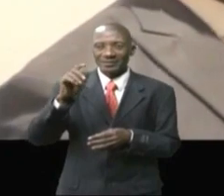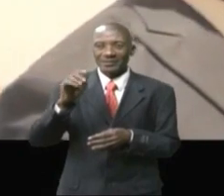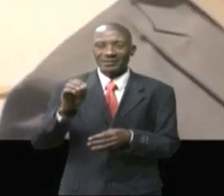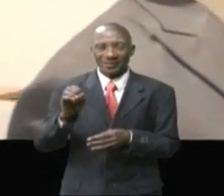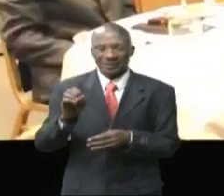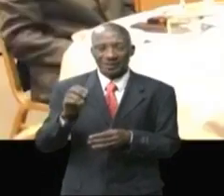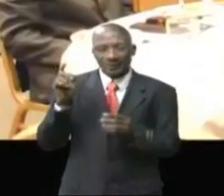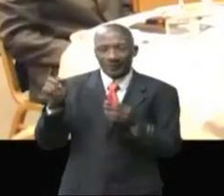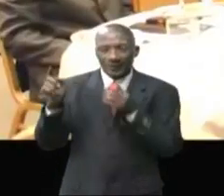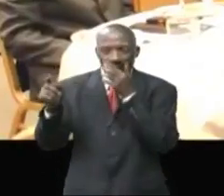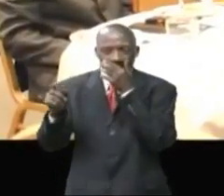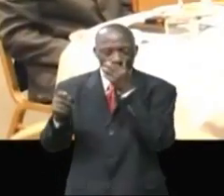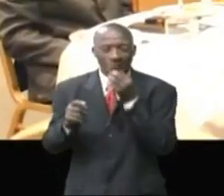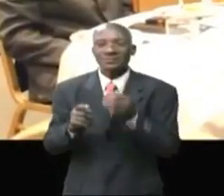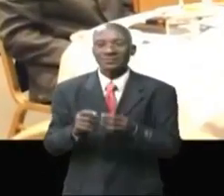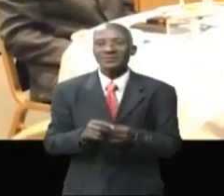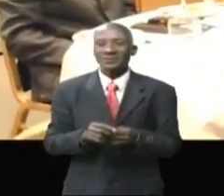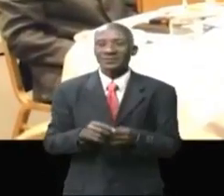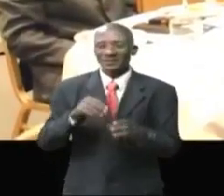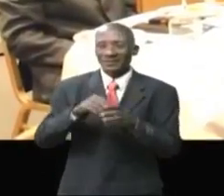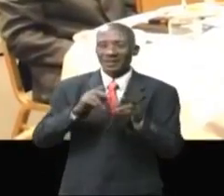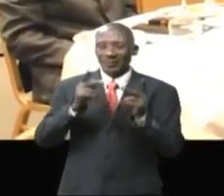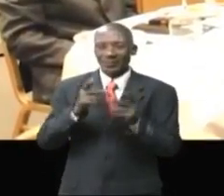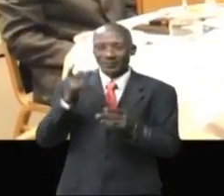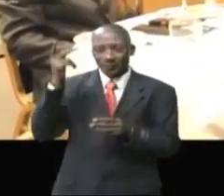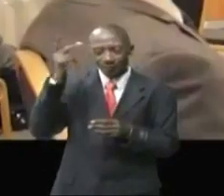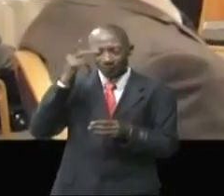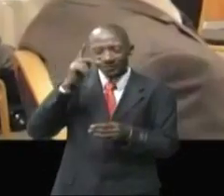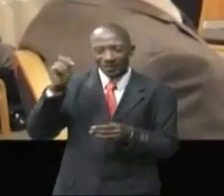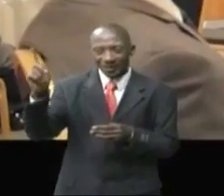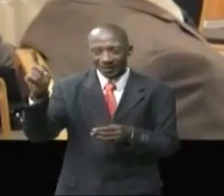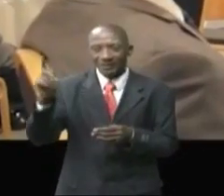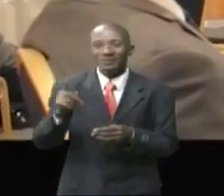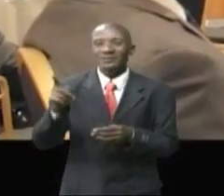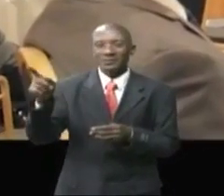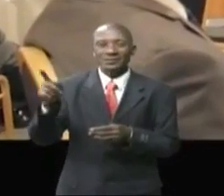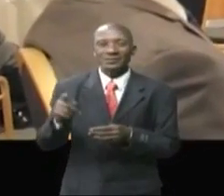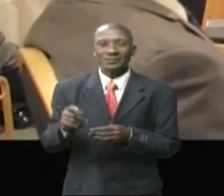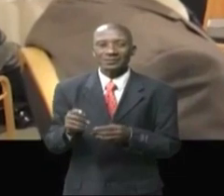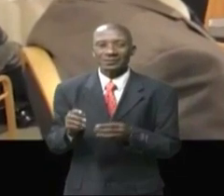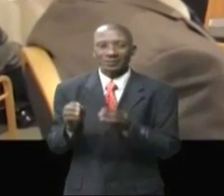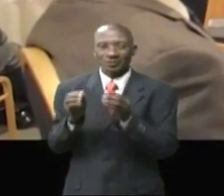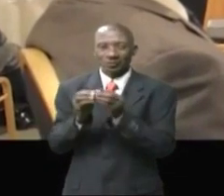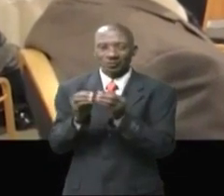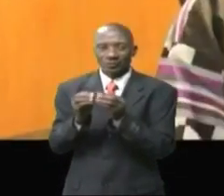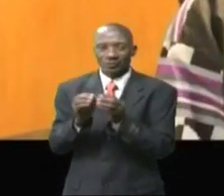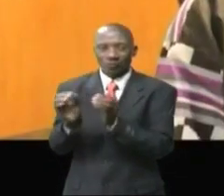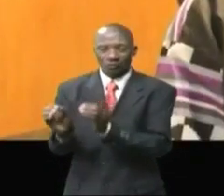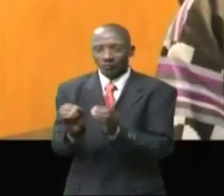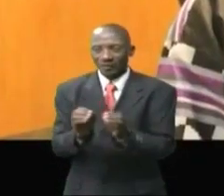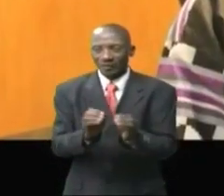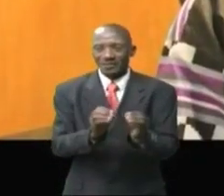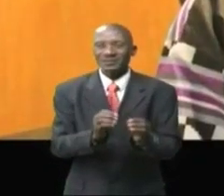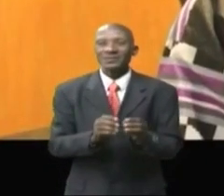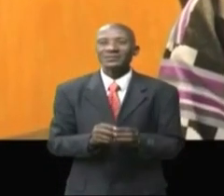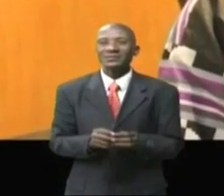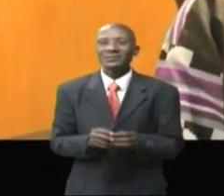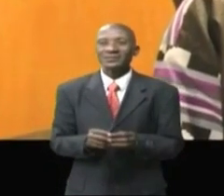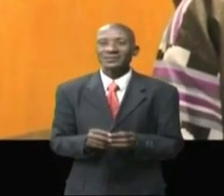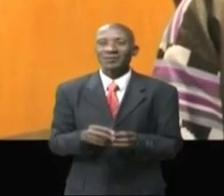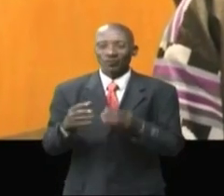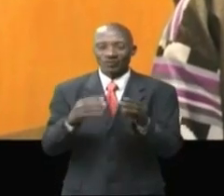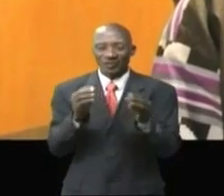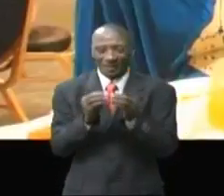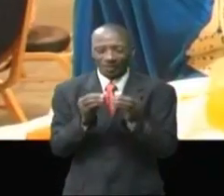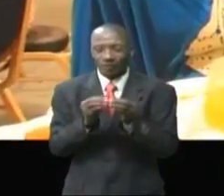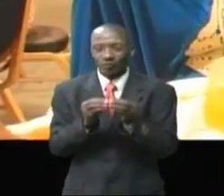qui justifie la tenue de ce dîner en prélude de 3 journées de réflexion pour l'unité du corps du Christ et des 3 autres journées d'adoration